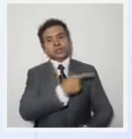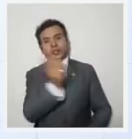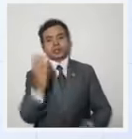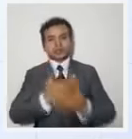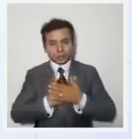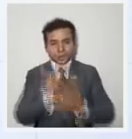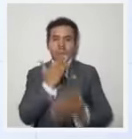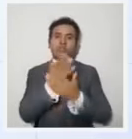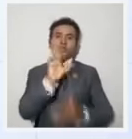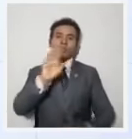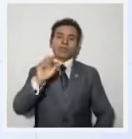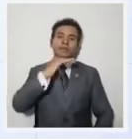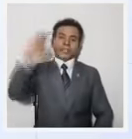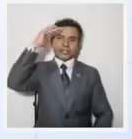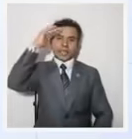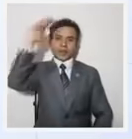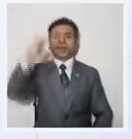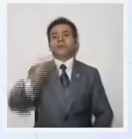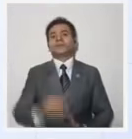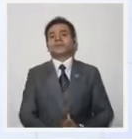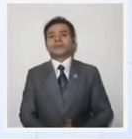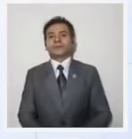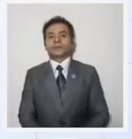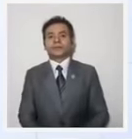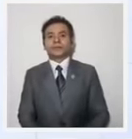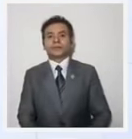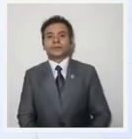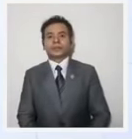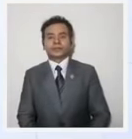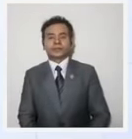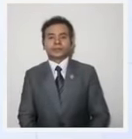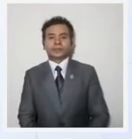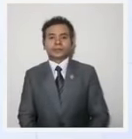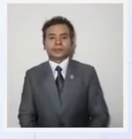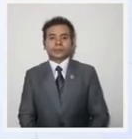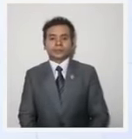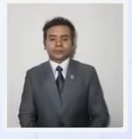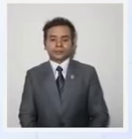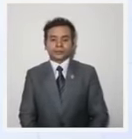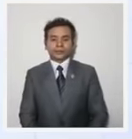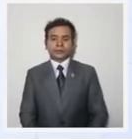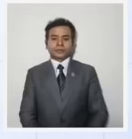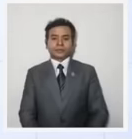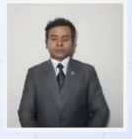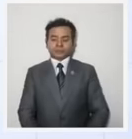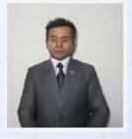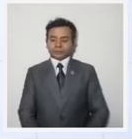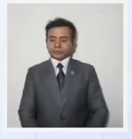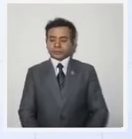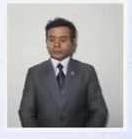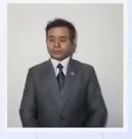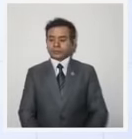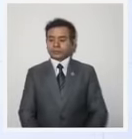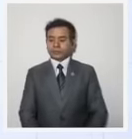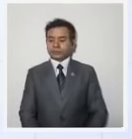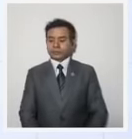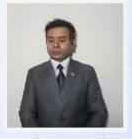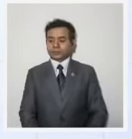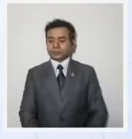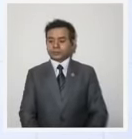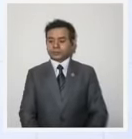এই বিষয়ে দেখেন। এই সব বলে আজকের এখানেই শেষ করছি। আপনাদের সবাইকে অনেক অনেক ধন্যবাদ। আসসালামু আলাইকুম।